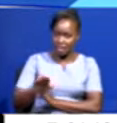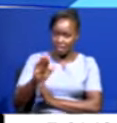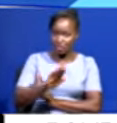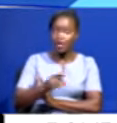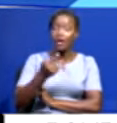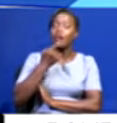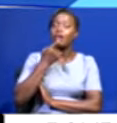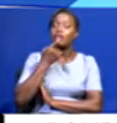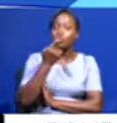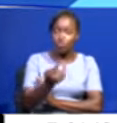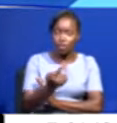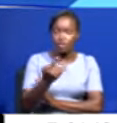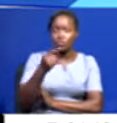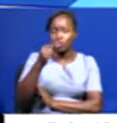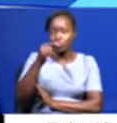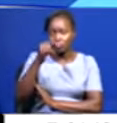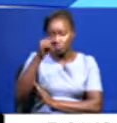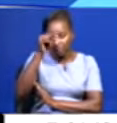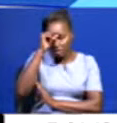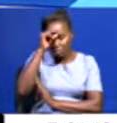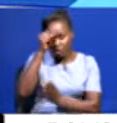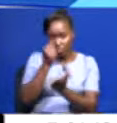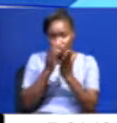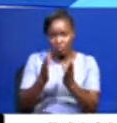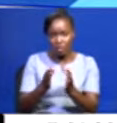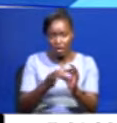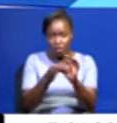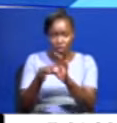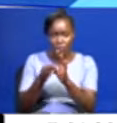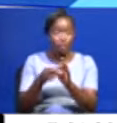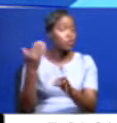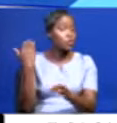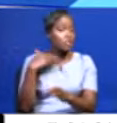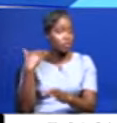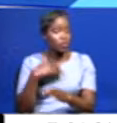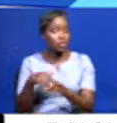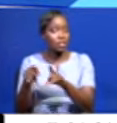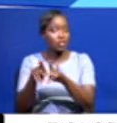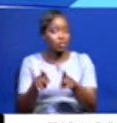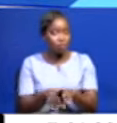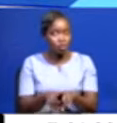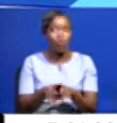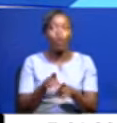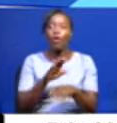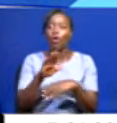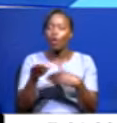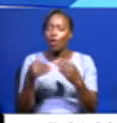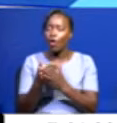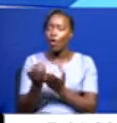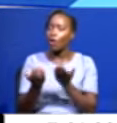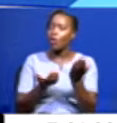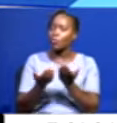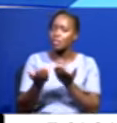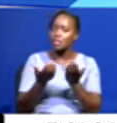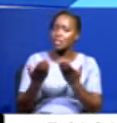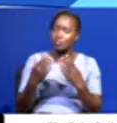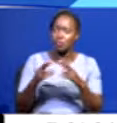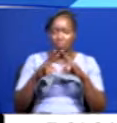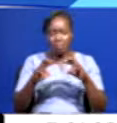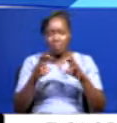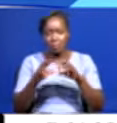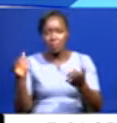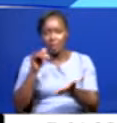likitolewa kwa maafisa serikali wanaoshirikiana na wahalifu. Aidha, Naibu Rais ameagiza leseni zote za biashara ya pombe zikaguliwe upya.